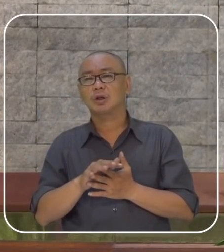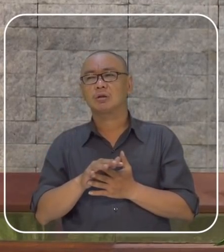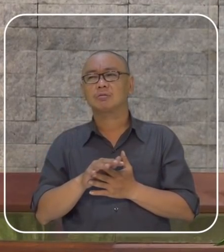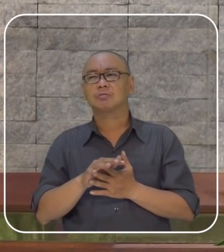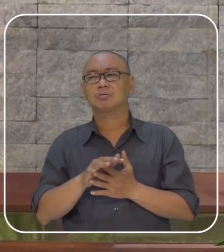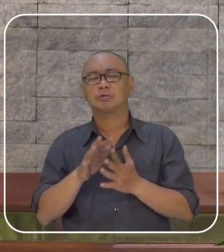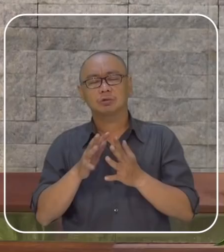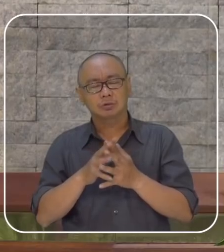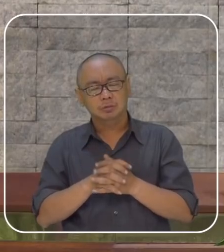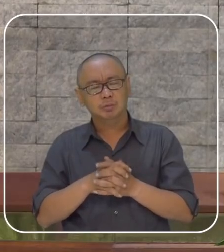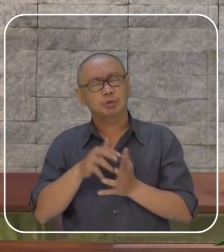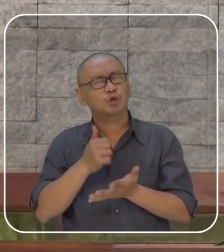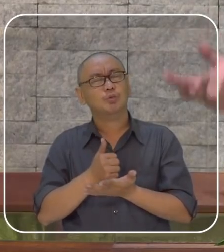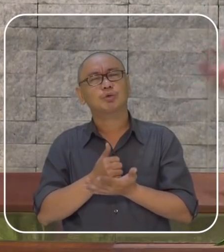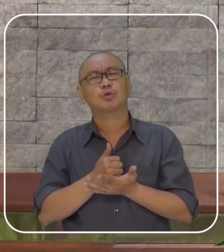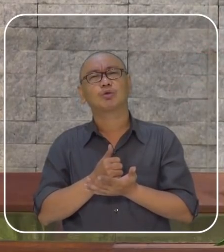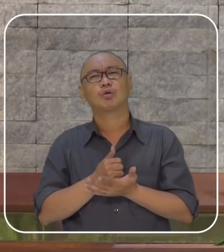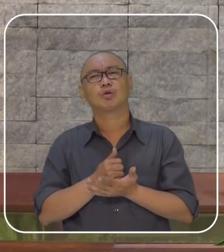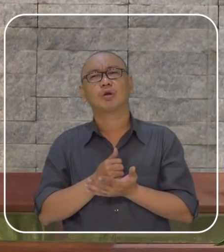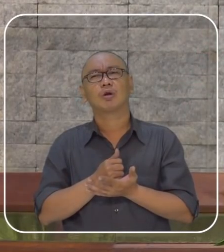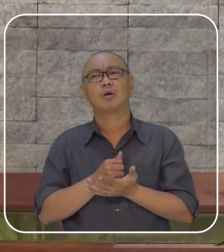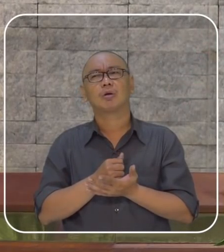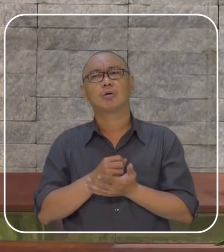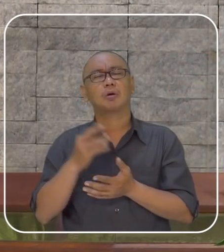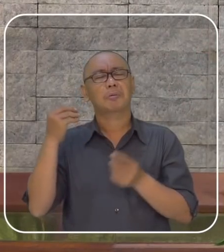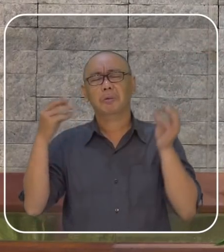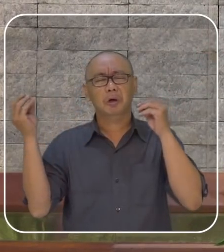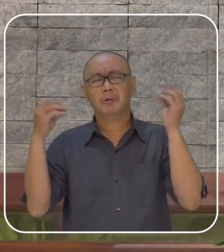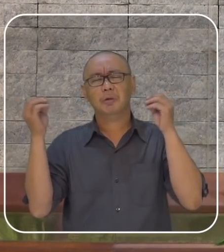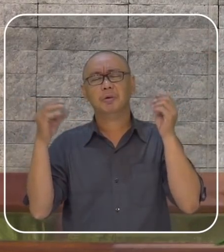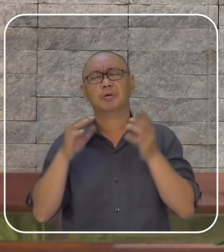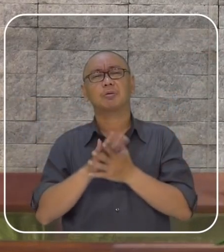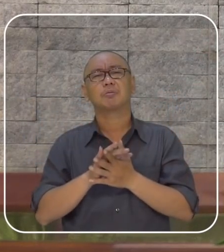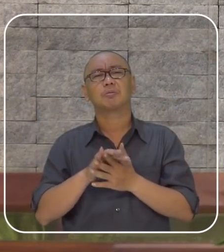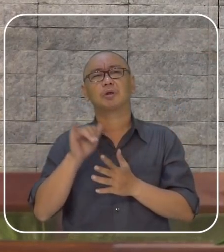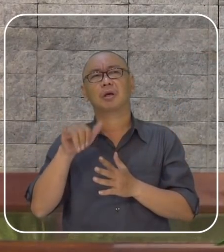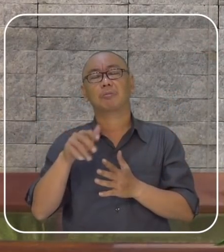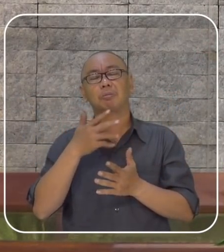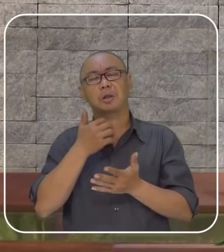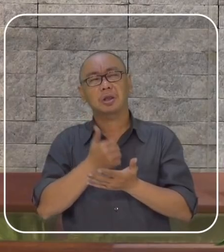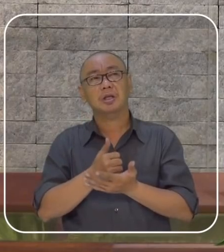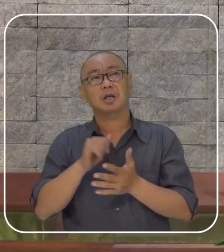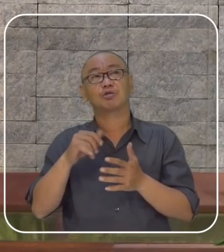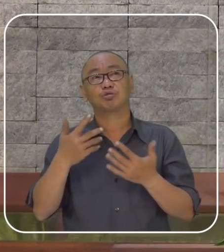kekusyukan, tidak lagi peduli dengan hiruk pikuk yang ada di sekitarnya, yang penting ya sudah lakukan itu.